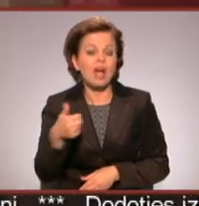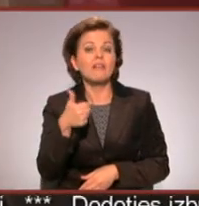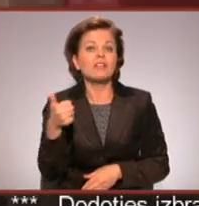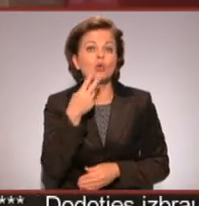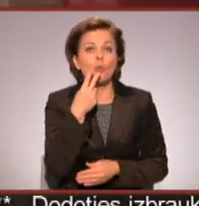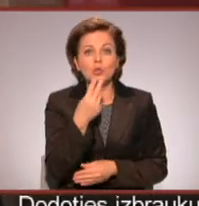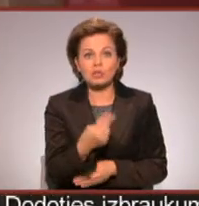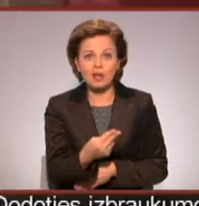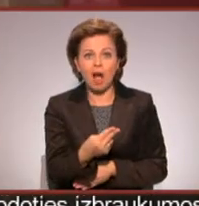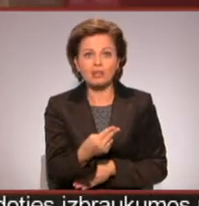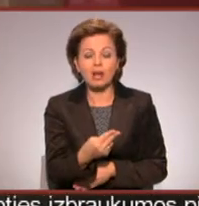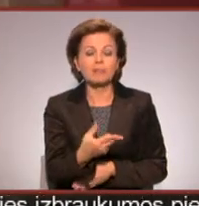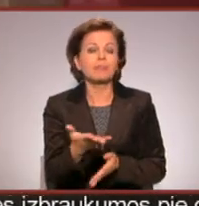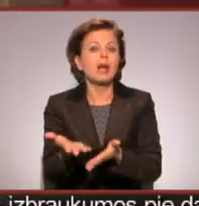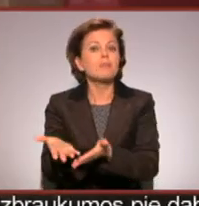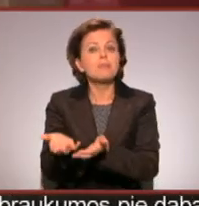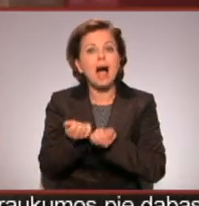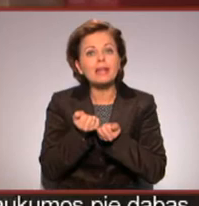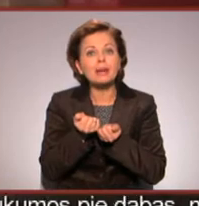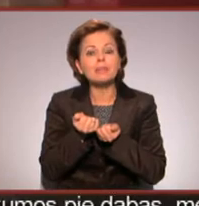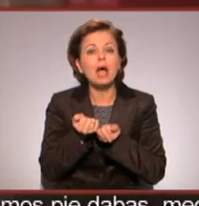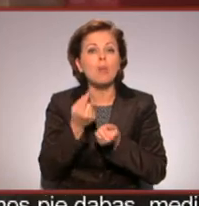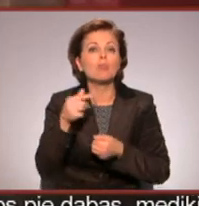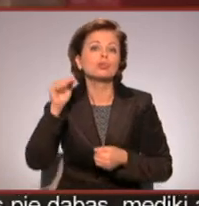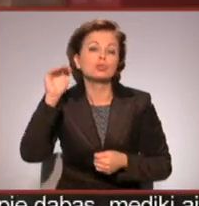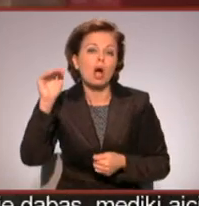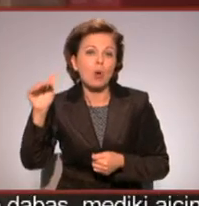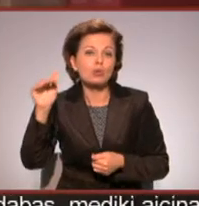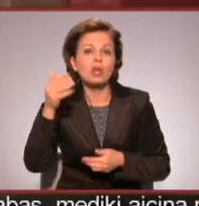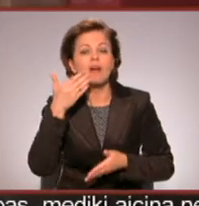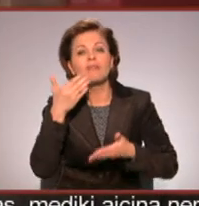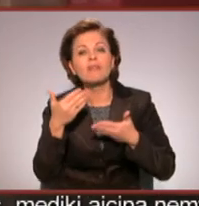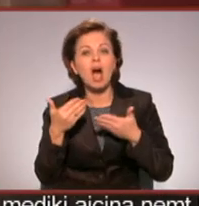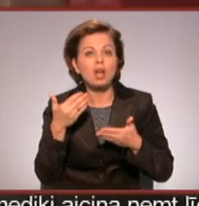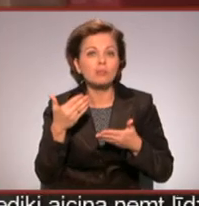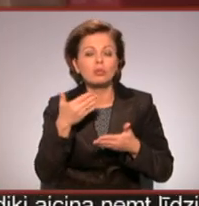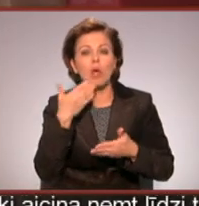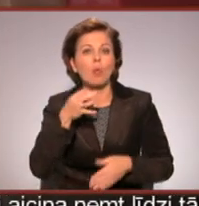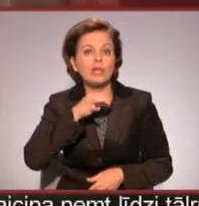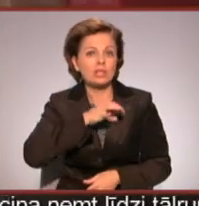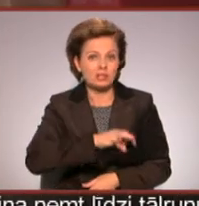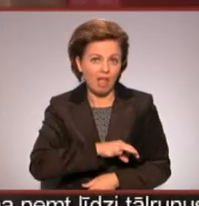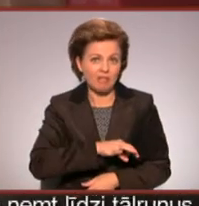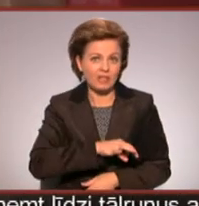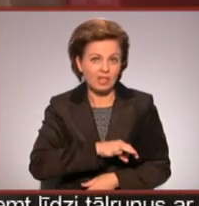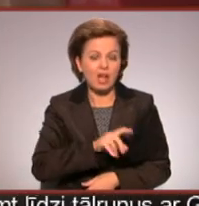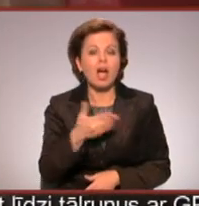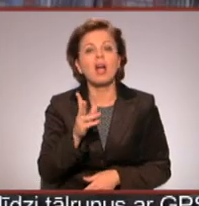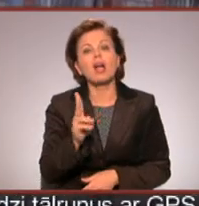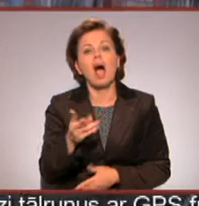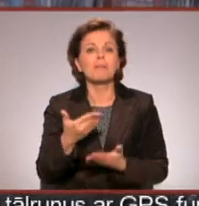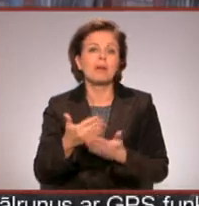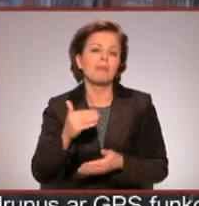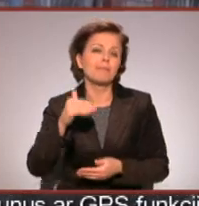ka paņemt, teiksim, pusaudzi, varbūt nav tik izdevīgi, kā pieaugušu